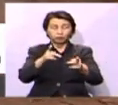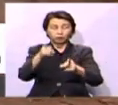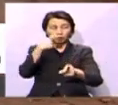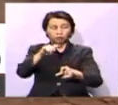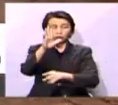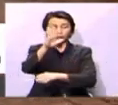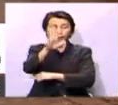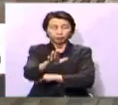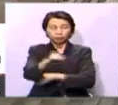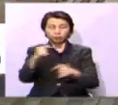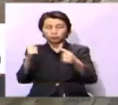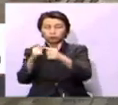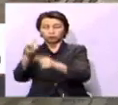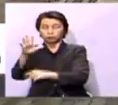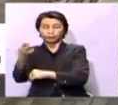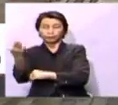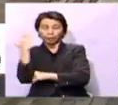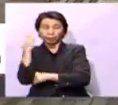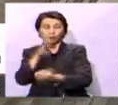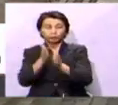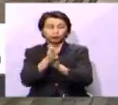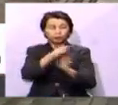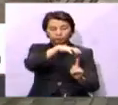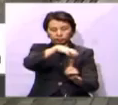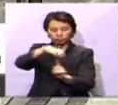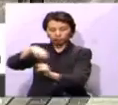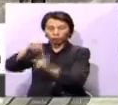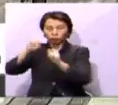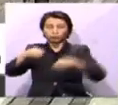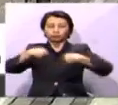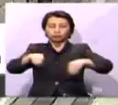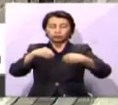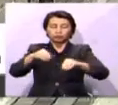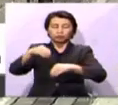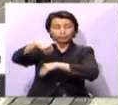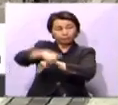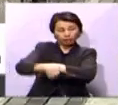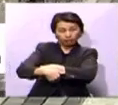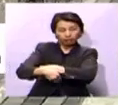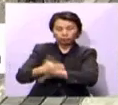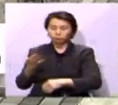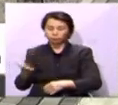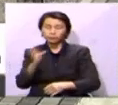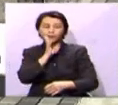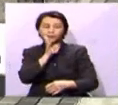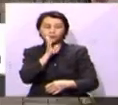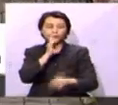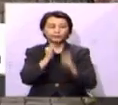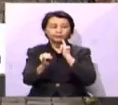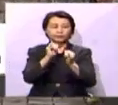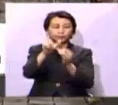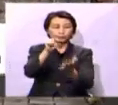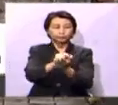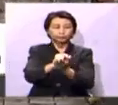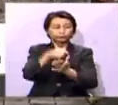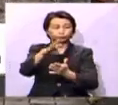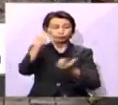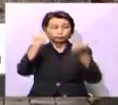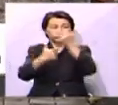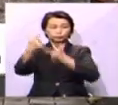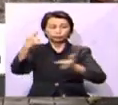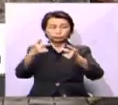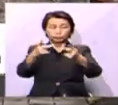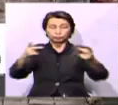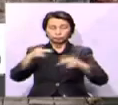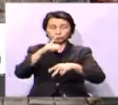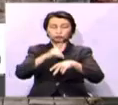5 petang hingga 5 pagi agar penjaja dapat berniaga pada waktu malam. Beliau berkata demikian dalam sidang media selepas melawat kawasan